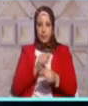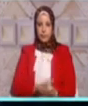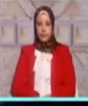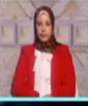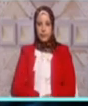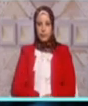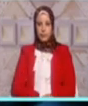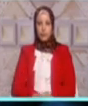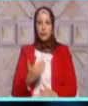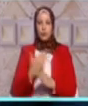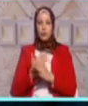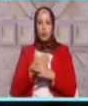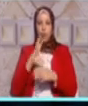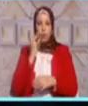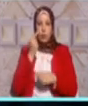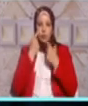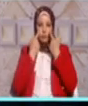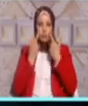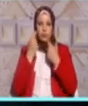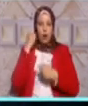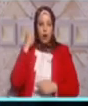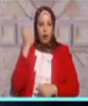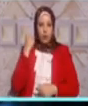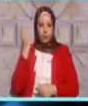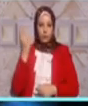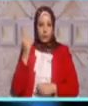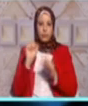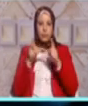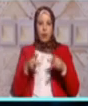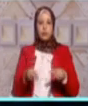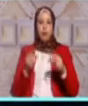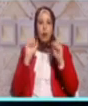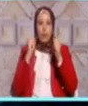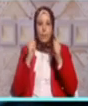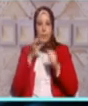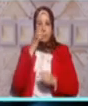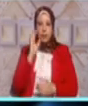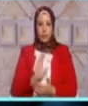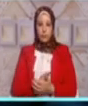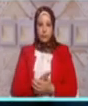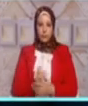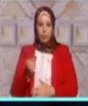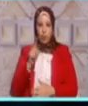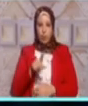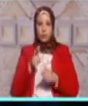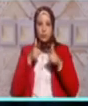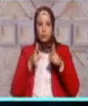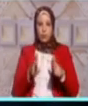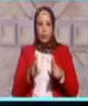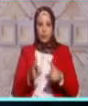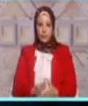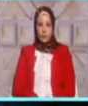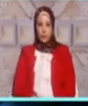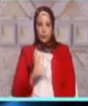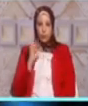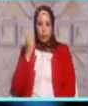وبحيث يعني كل واحد يبقى عارف الخطه طبعا هتنفذ ابتداء من الساعه 12 ظهر الغد كل واحد يبقى عارف الباصات